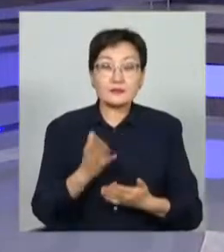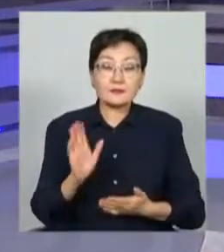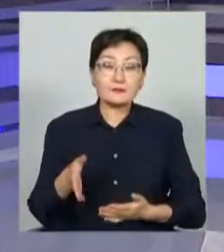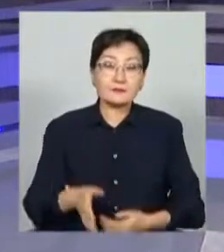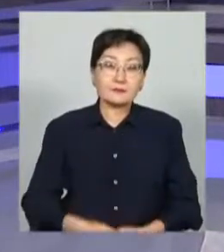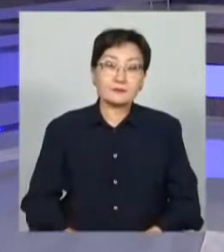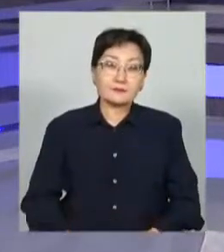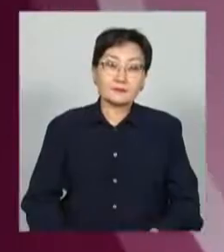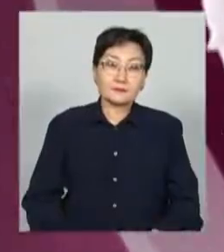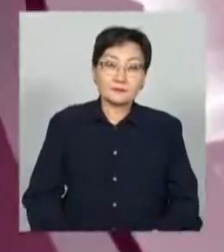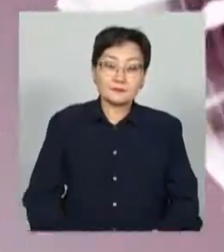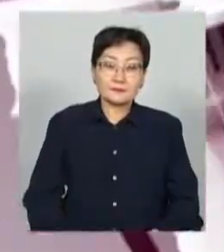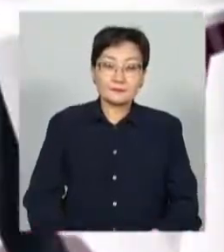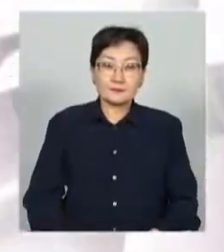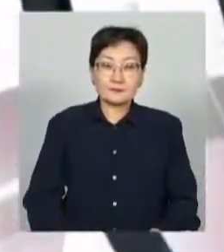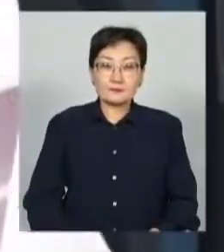көретіндеріміз.